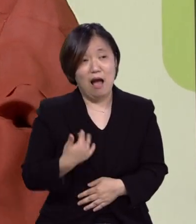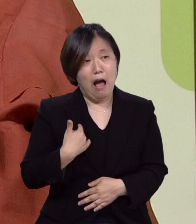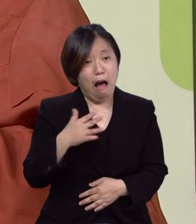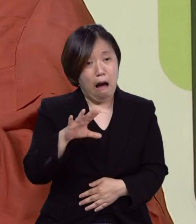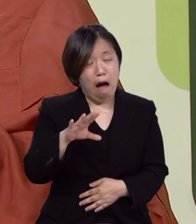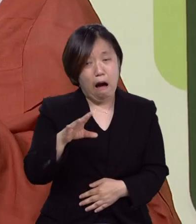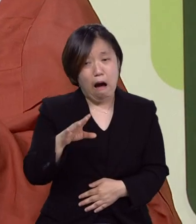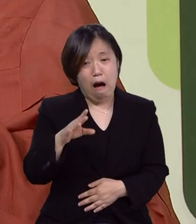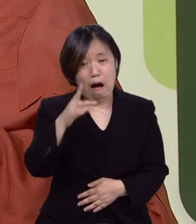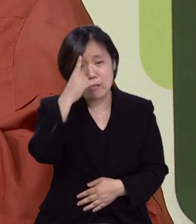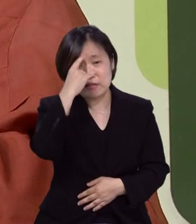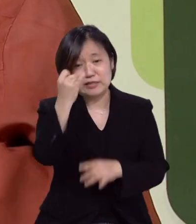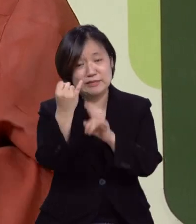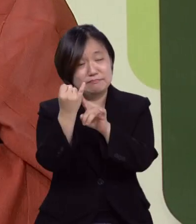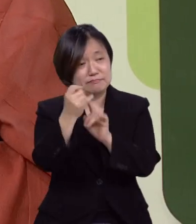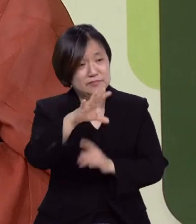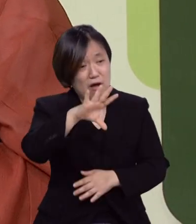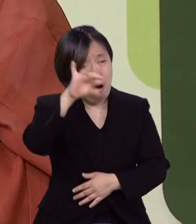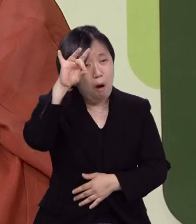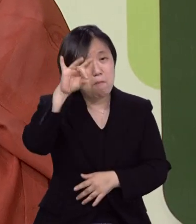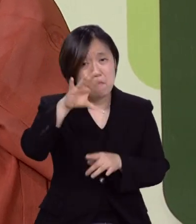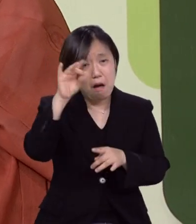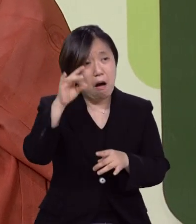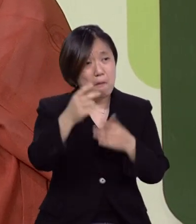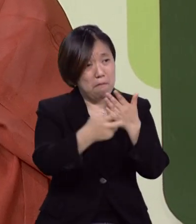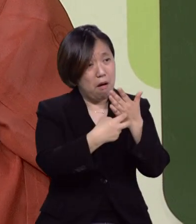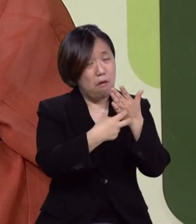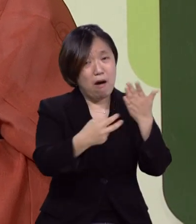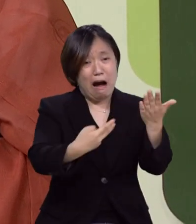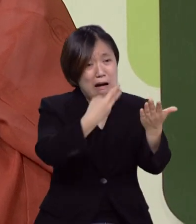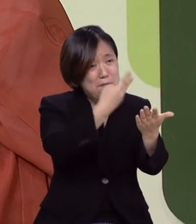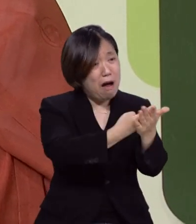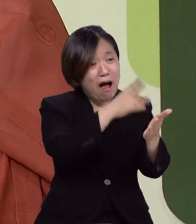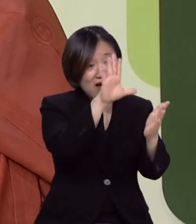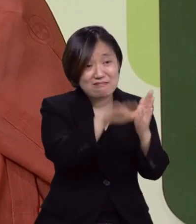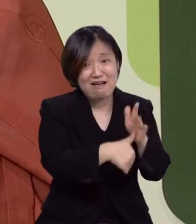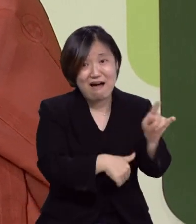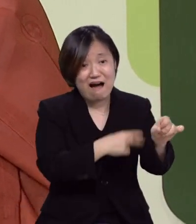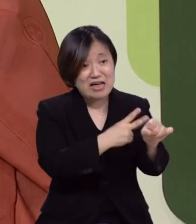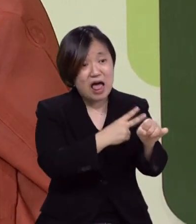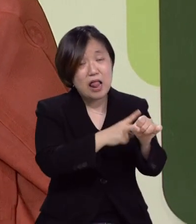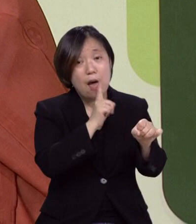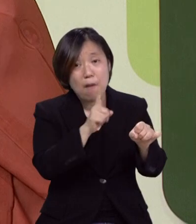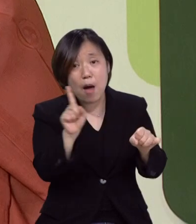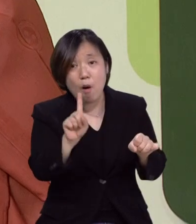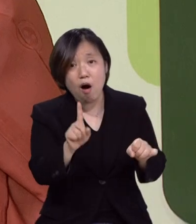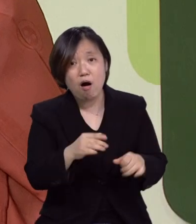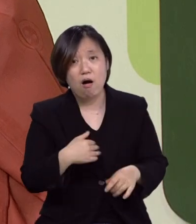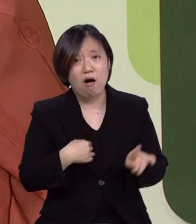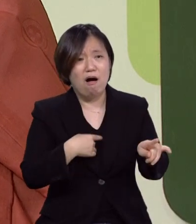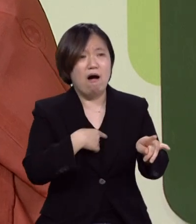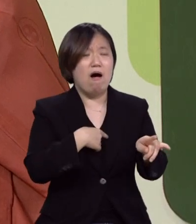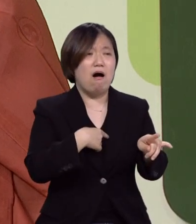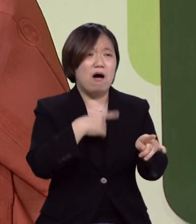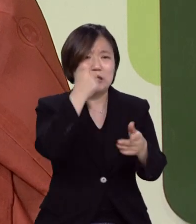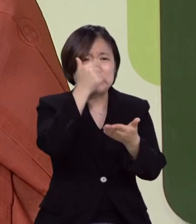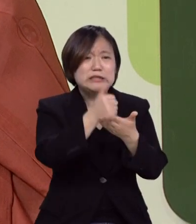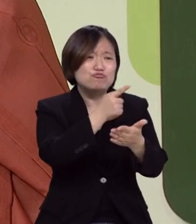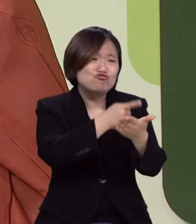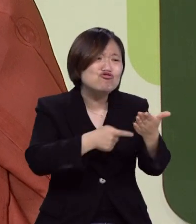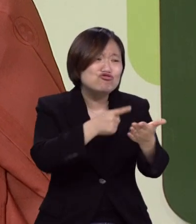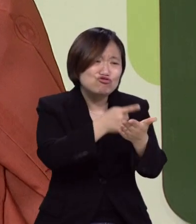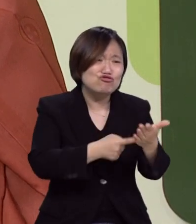처음에 병원에 입원했을 때 스님 지금 수술 받지 않으면 쓰는 죽습니다라는